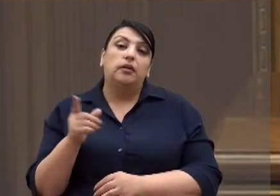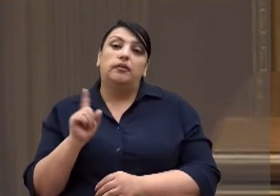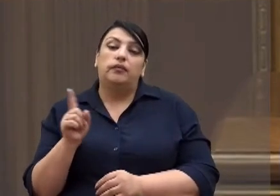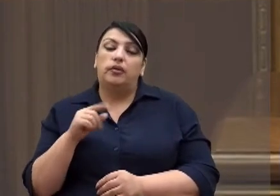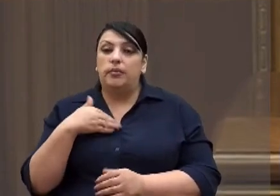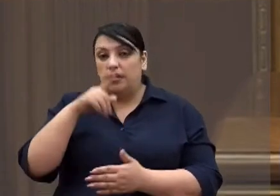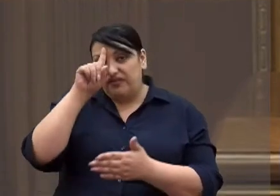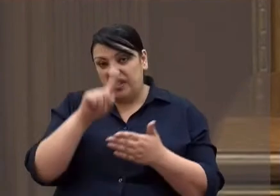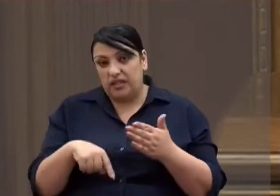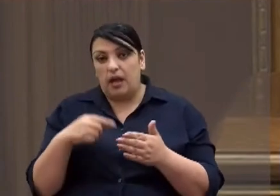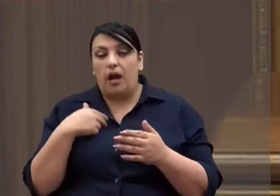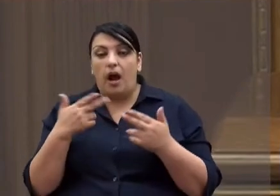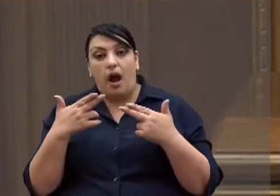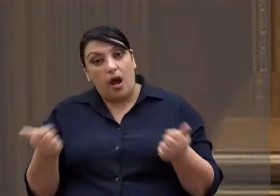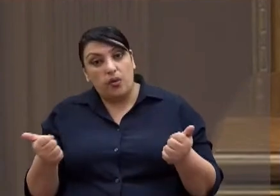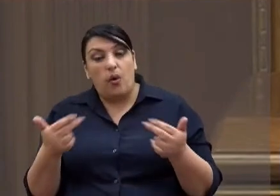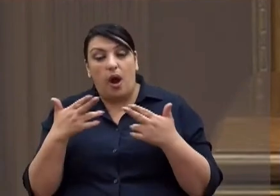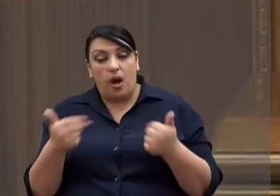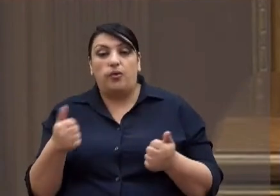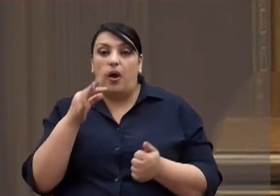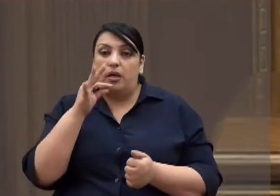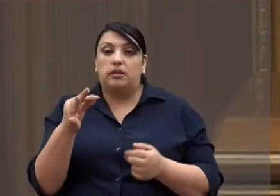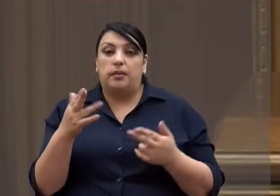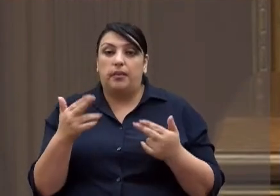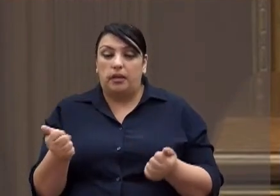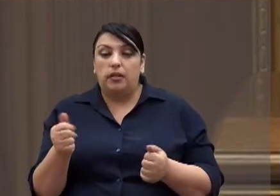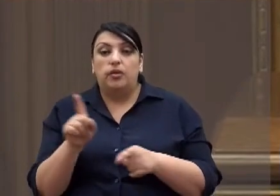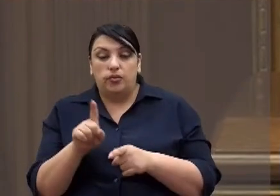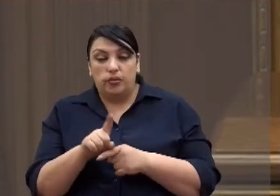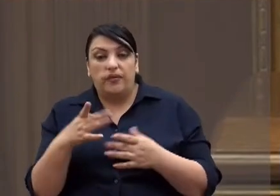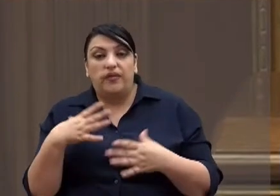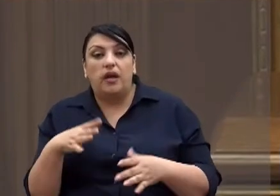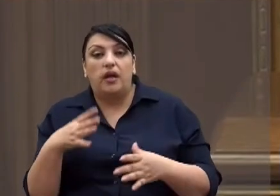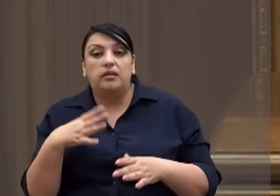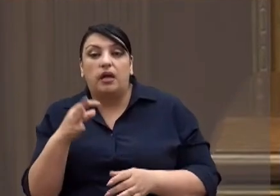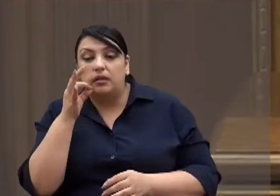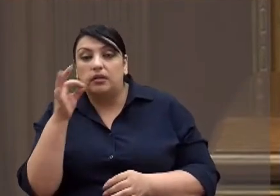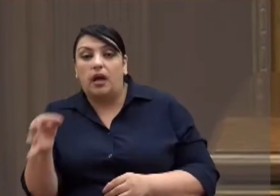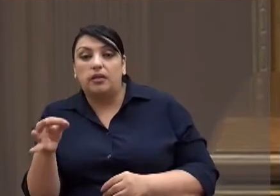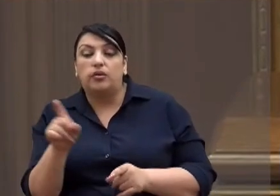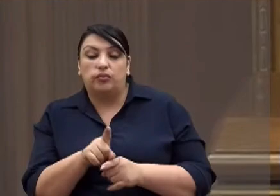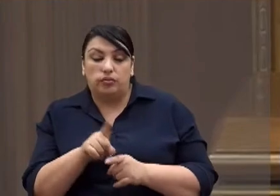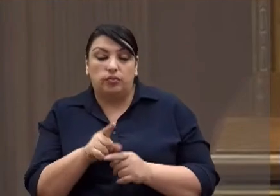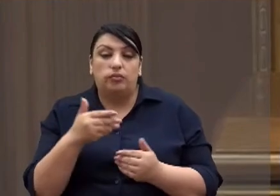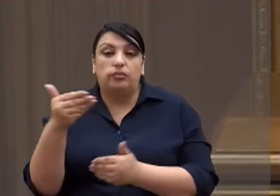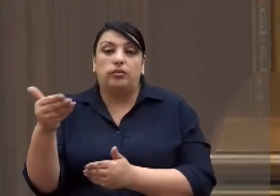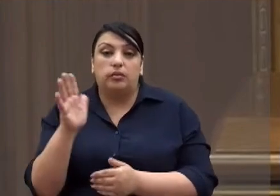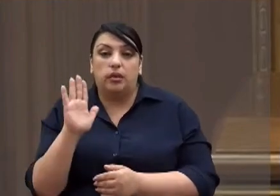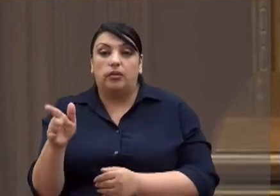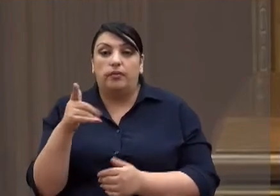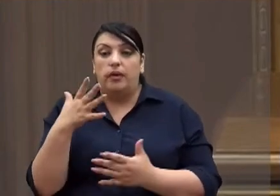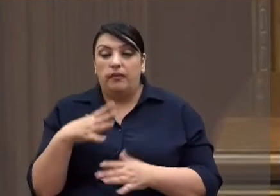այսպես վստահ այոն ասենք նաև Վրաստանի, ինչը նաև կոգնի Վրաստանին, այսպես